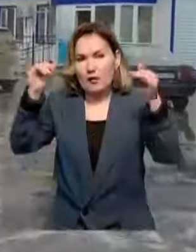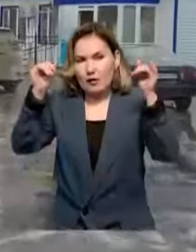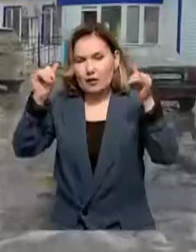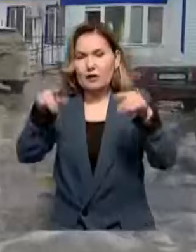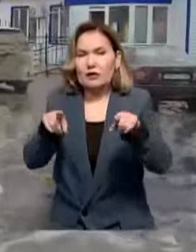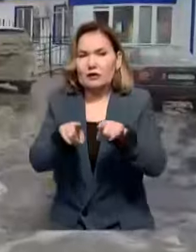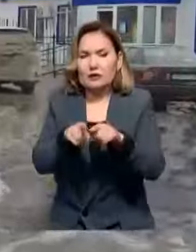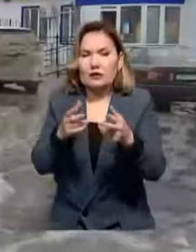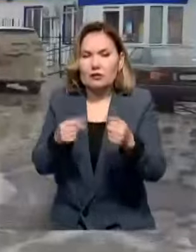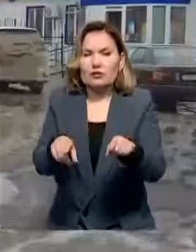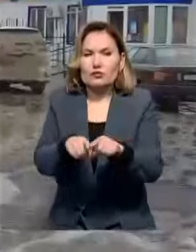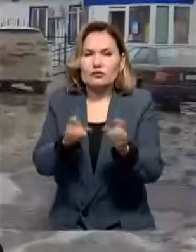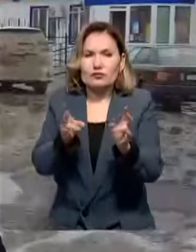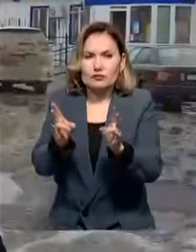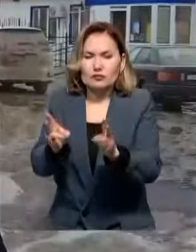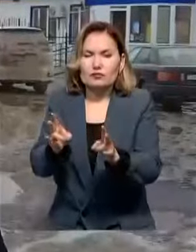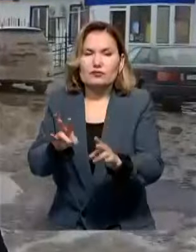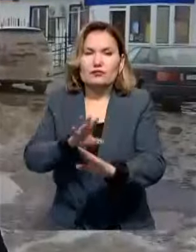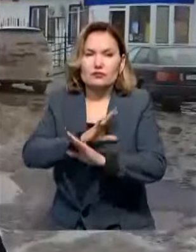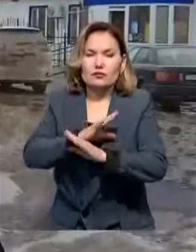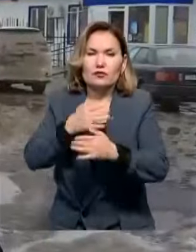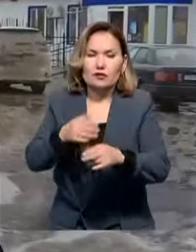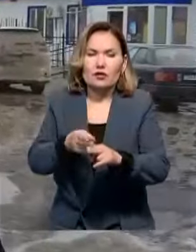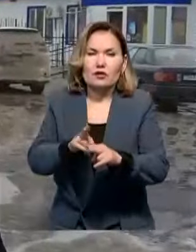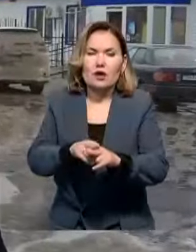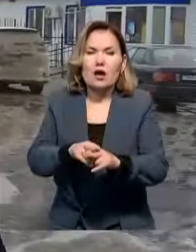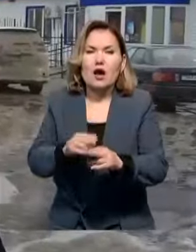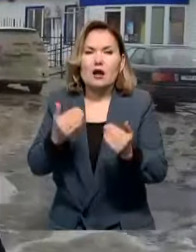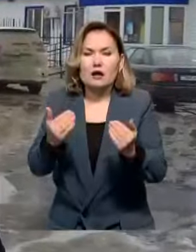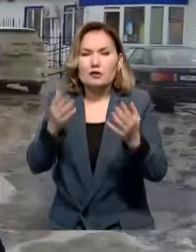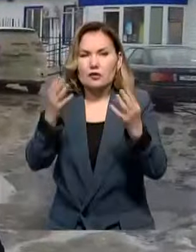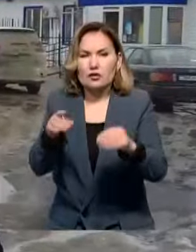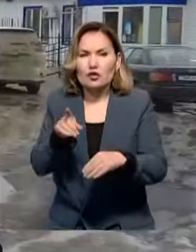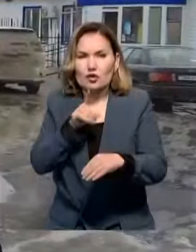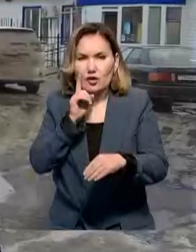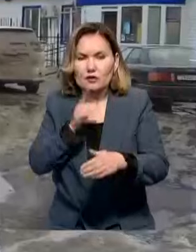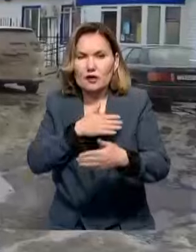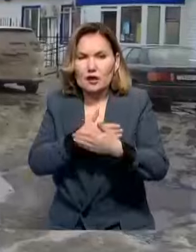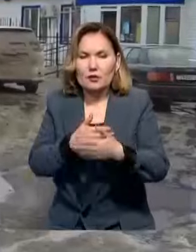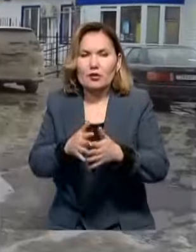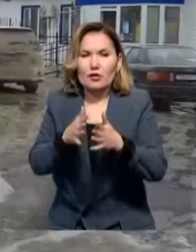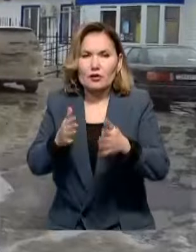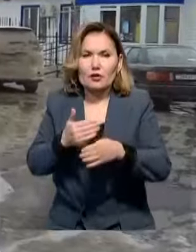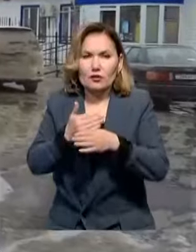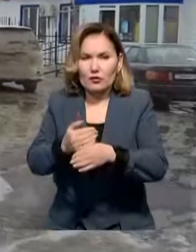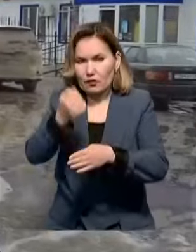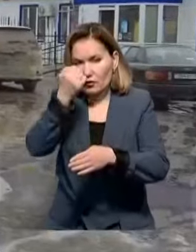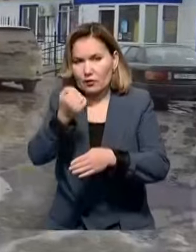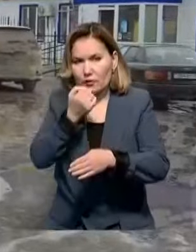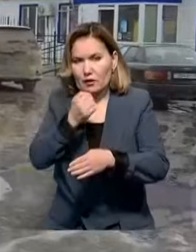халық қойды. Қай уақытта болса да сол жастарға қазіргі үкіметтің беріп жатқан несі бойынша